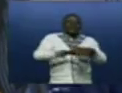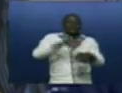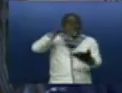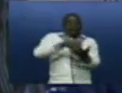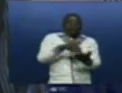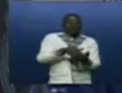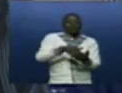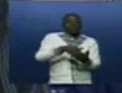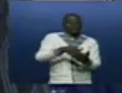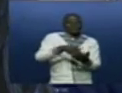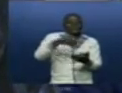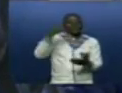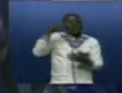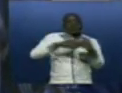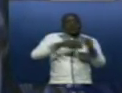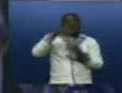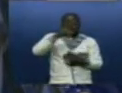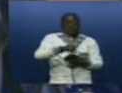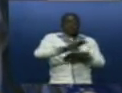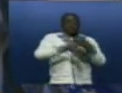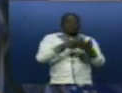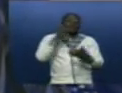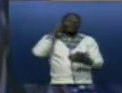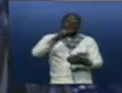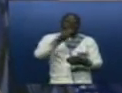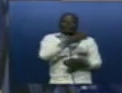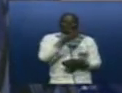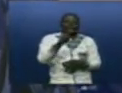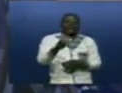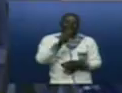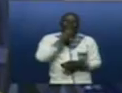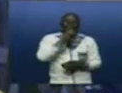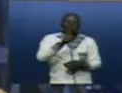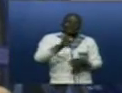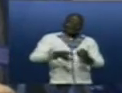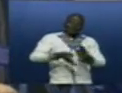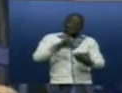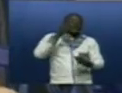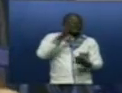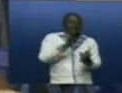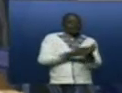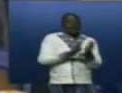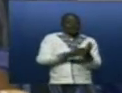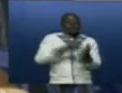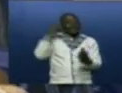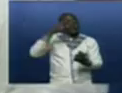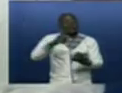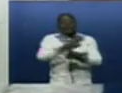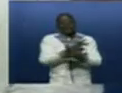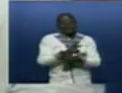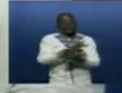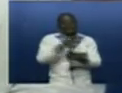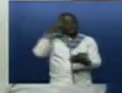davantage afin que toutes les filles du Burkina soient à l'école et donc soient préservées de ce fléau-là.